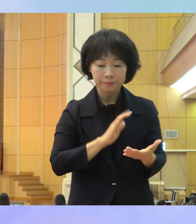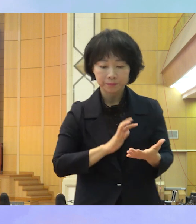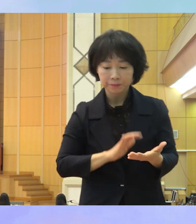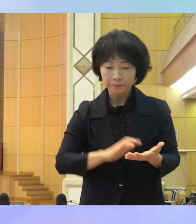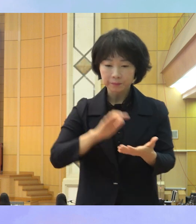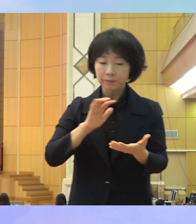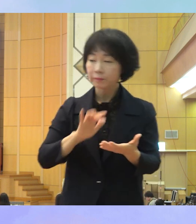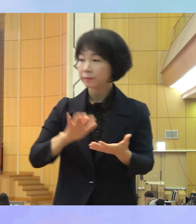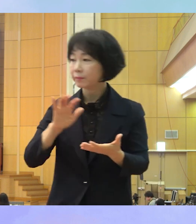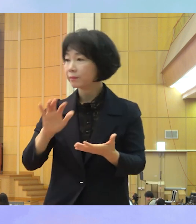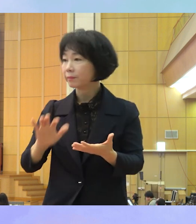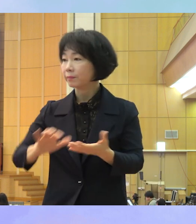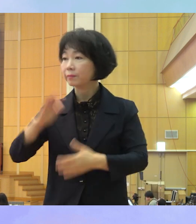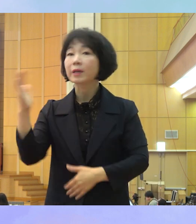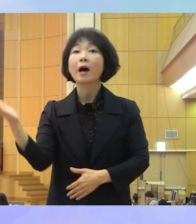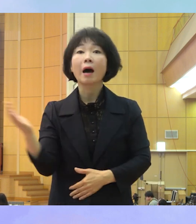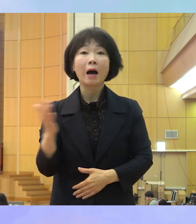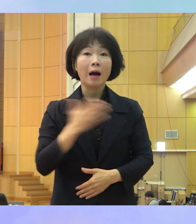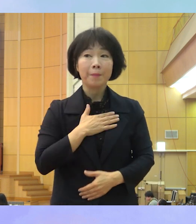내가 이 땅에 태어나,